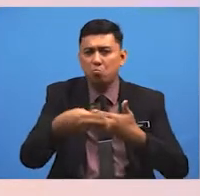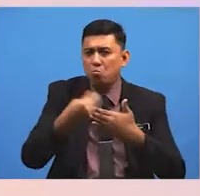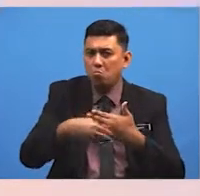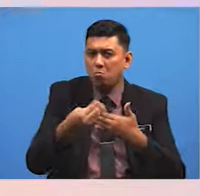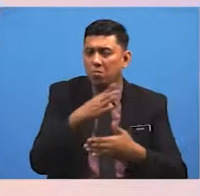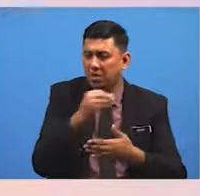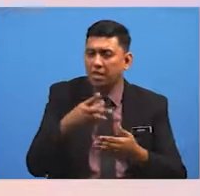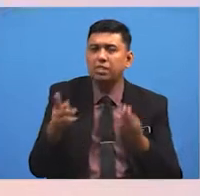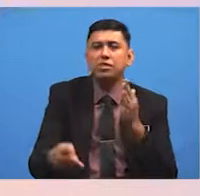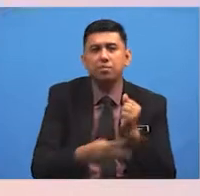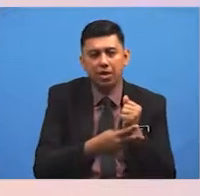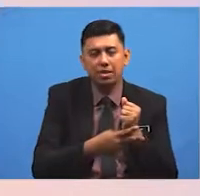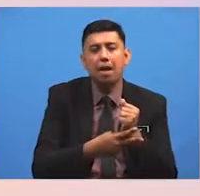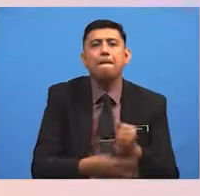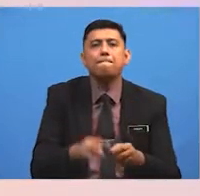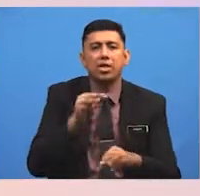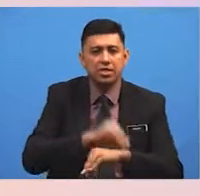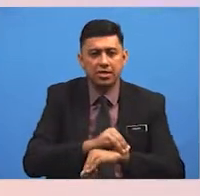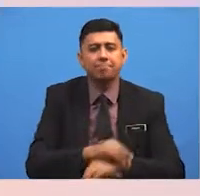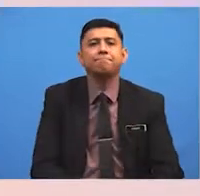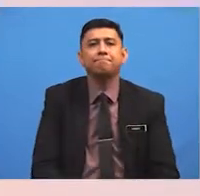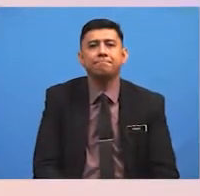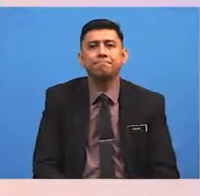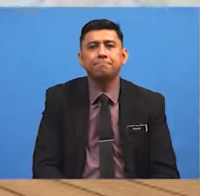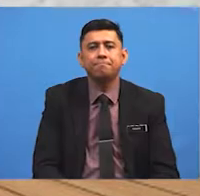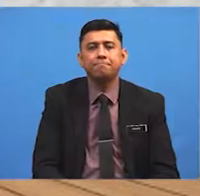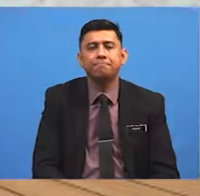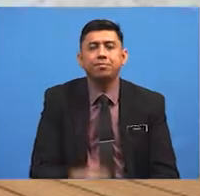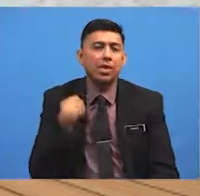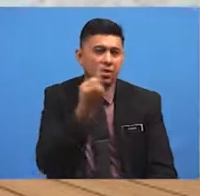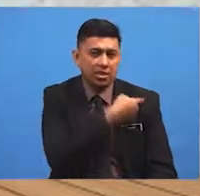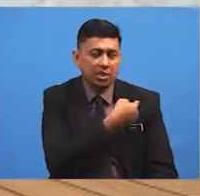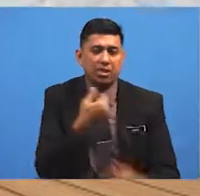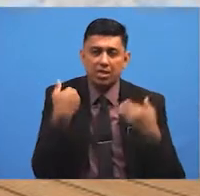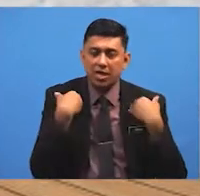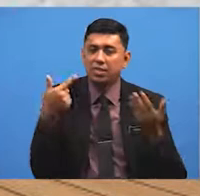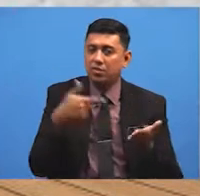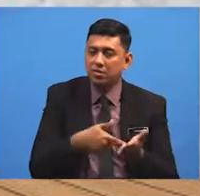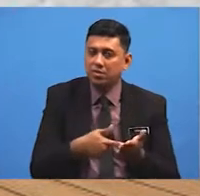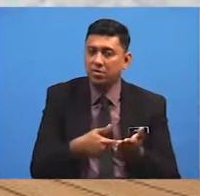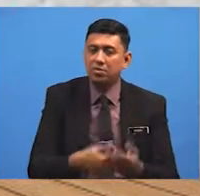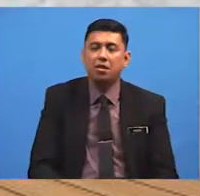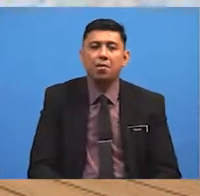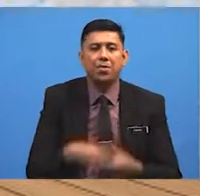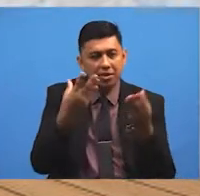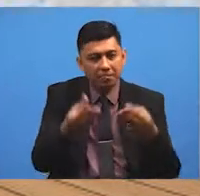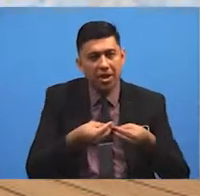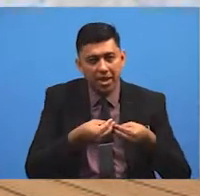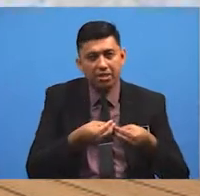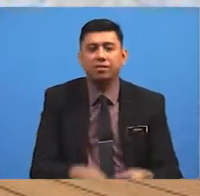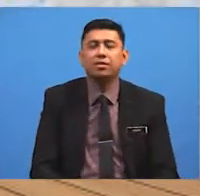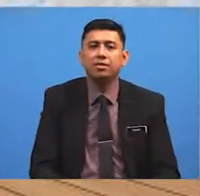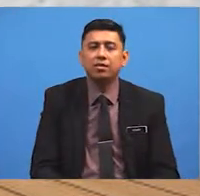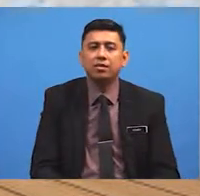mudah dan jiwanya sih kita Adel lagi satu butiran penerima